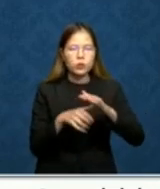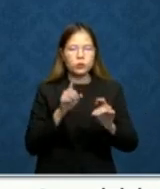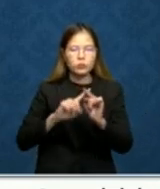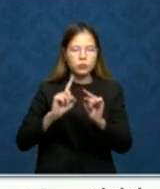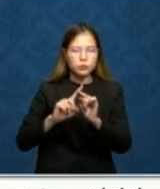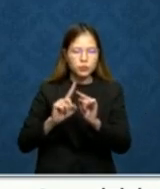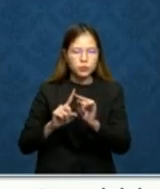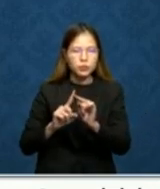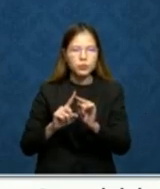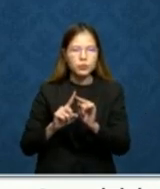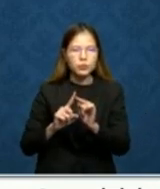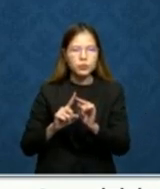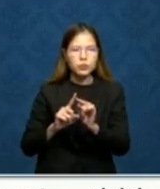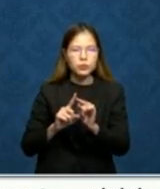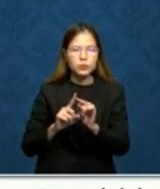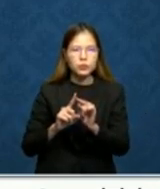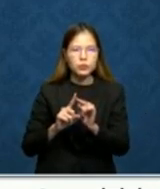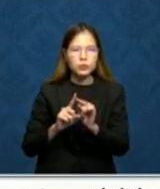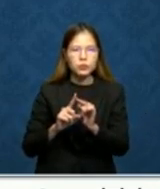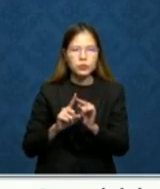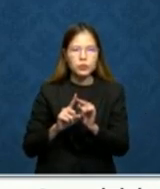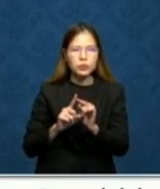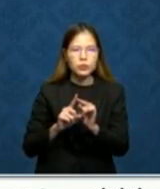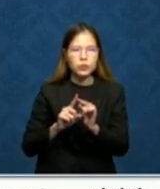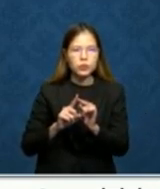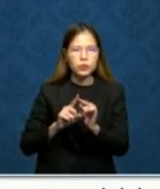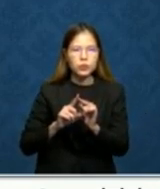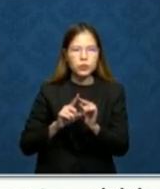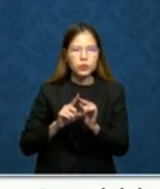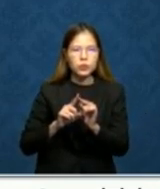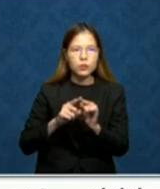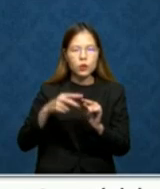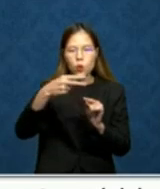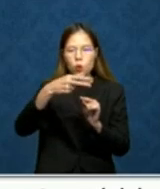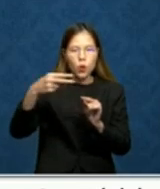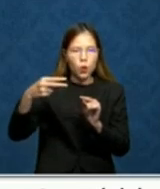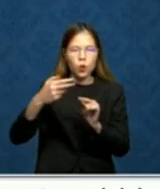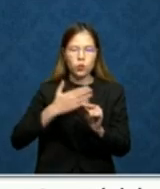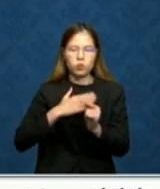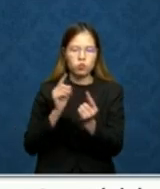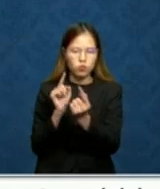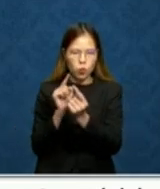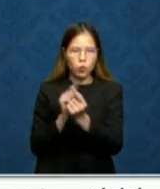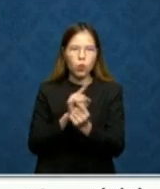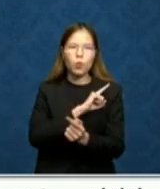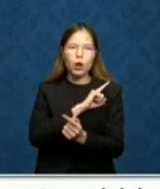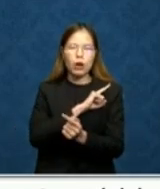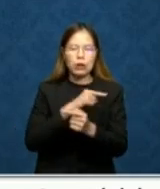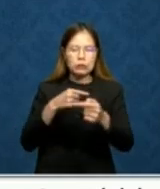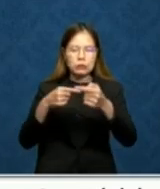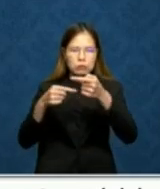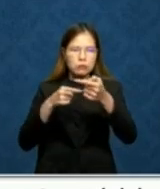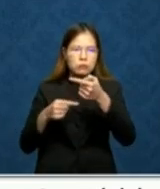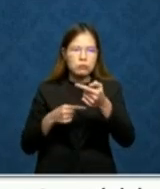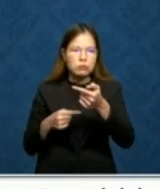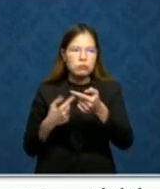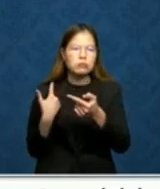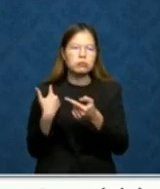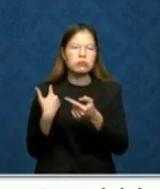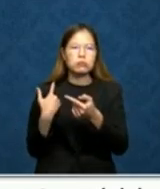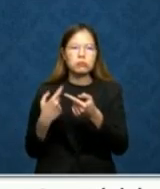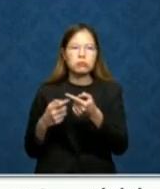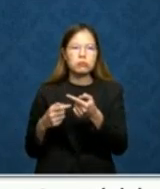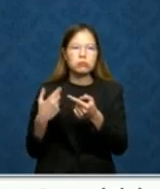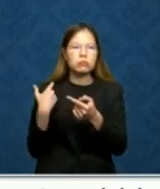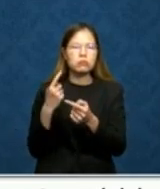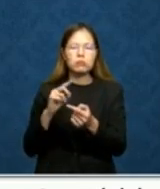น่าเชื่อถือของเธอฝั่งขวานี่จริงๆจะเป็นข้อความที่ดิฉันประสบเองนะคะแล้วก็จะมีเพื่อนสมาชิกผู้หญิงหลายๆท่านที่เจอเ